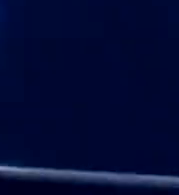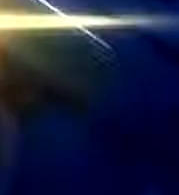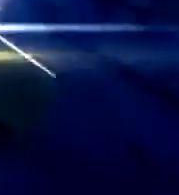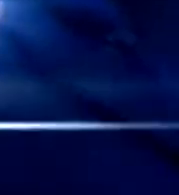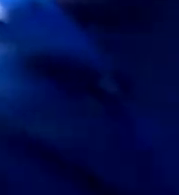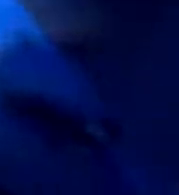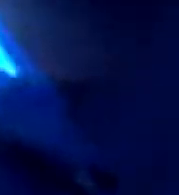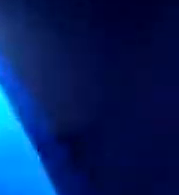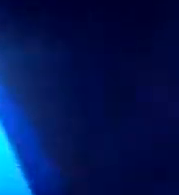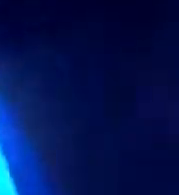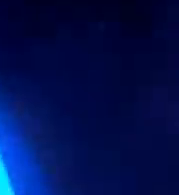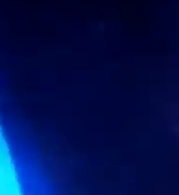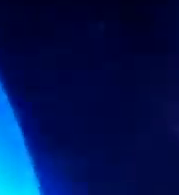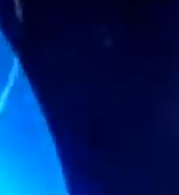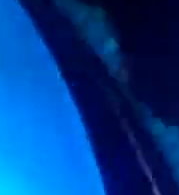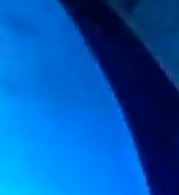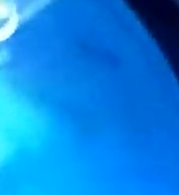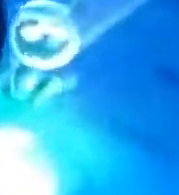open